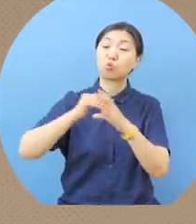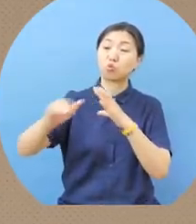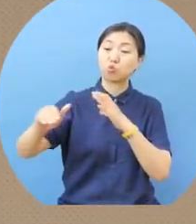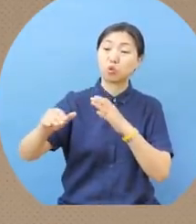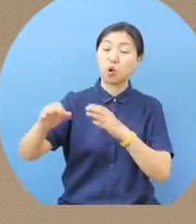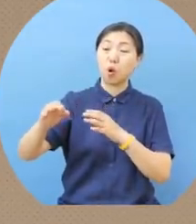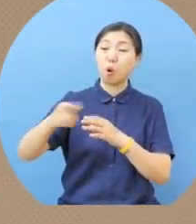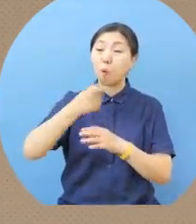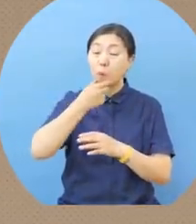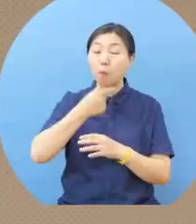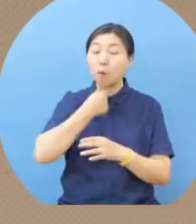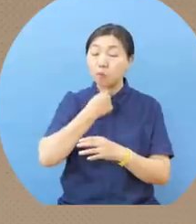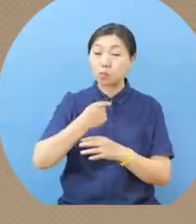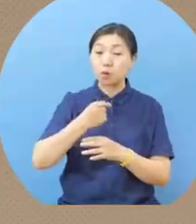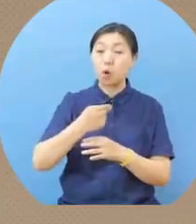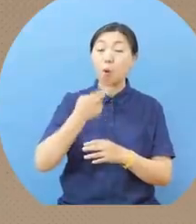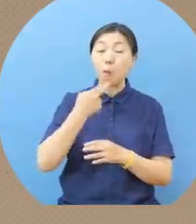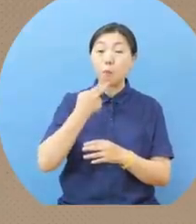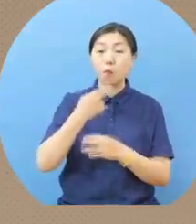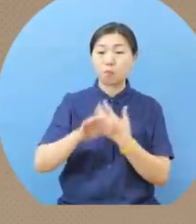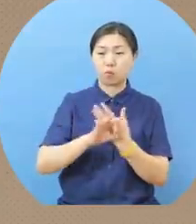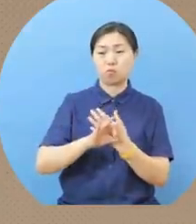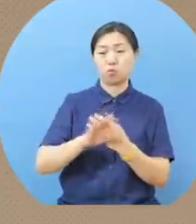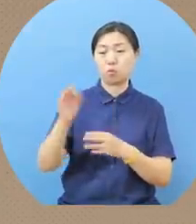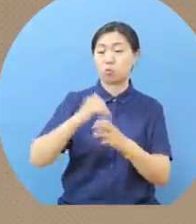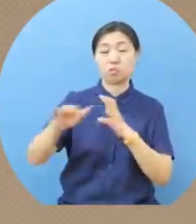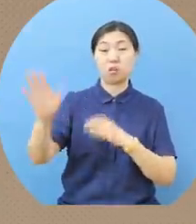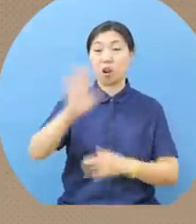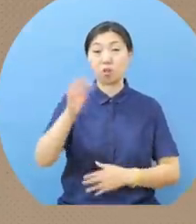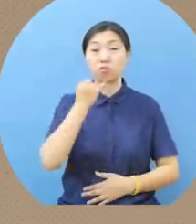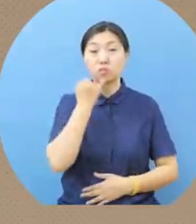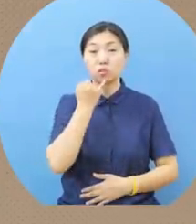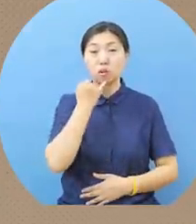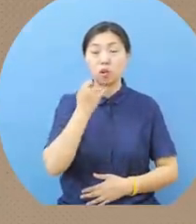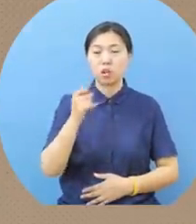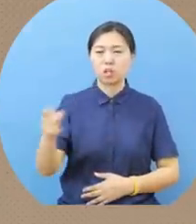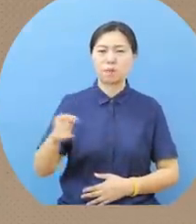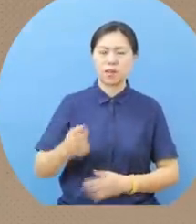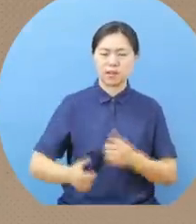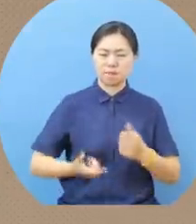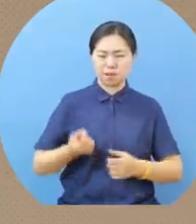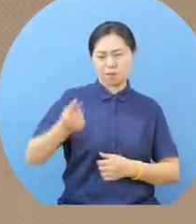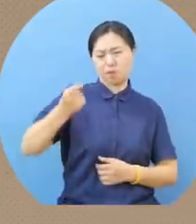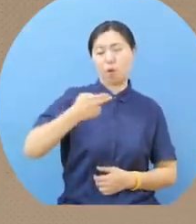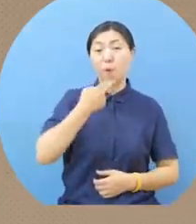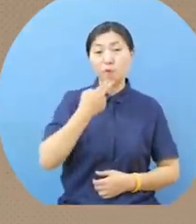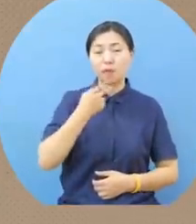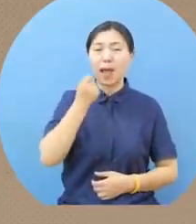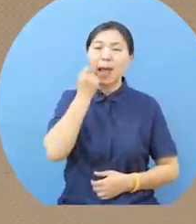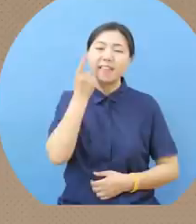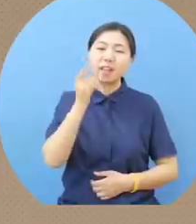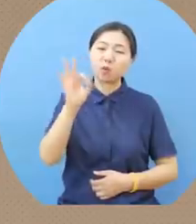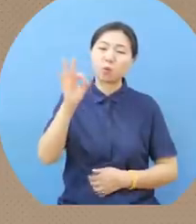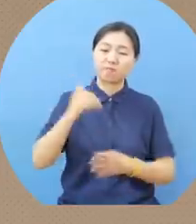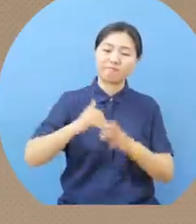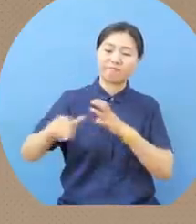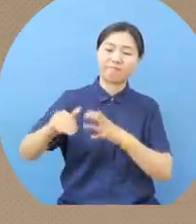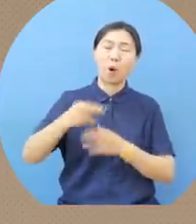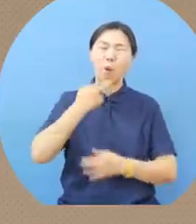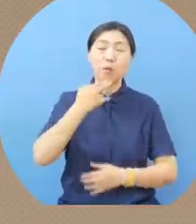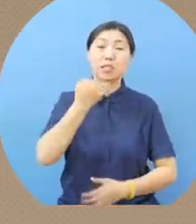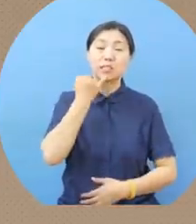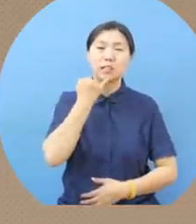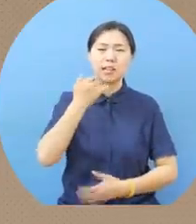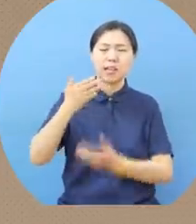돈 없다 여러분 되고 빨리 안 넣어진 자속 열려면 한 달 안 넣어 줘 버리고 이런 되지만 아 뭐 번 문제요